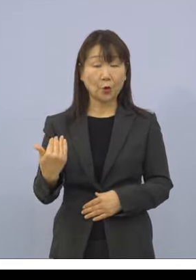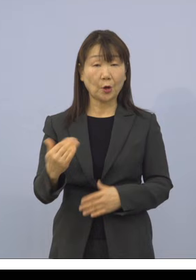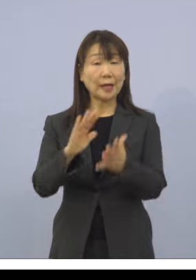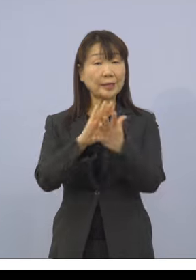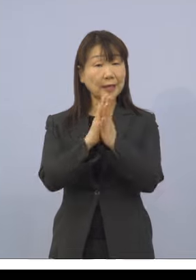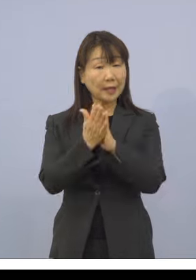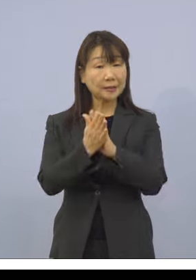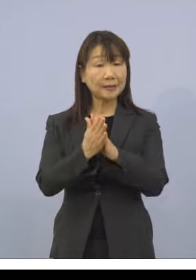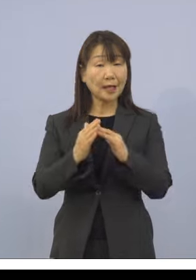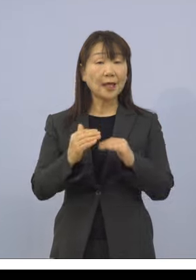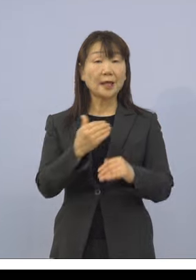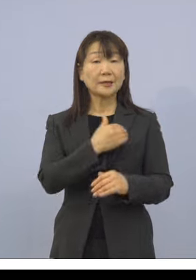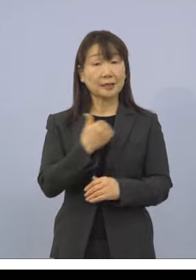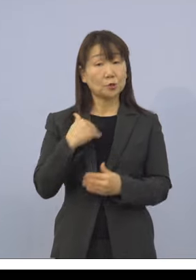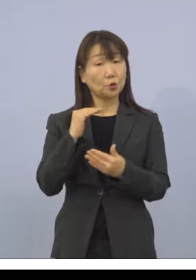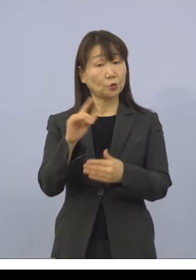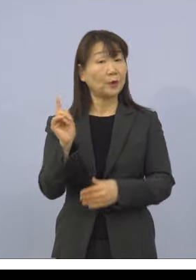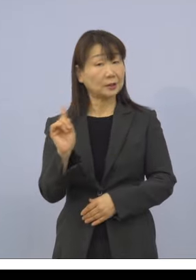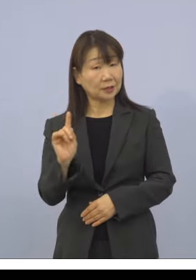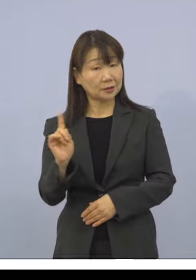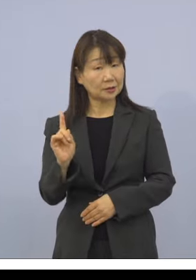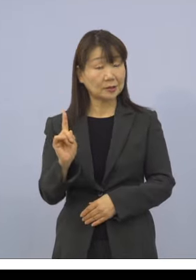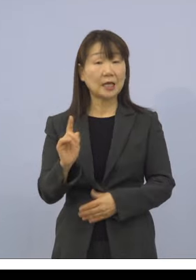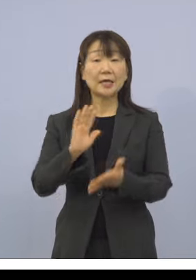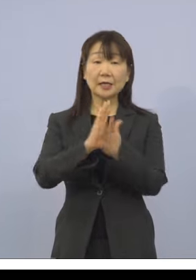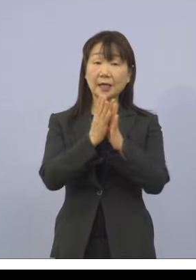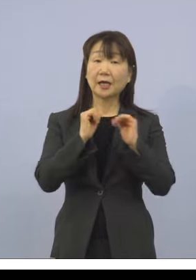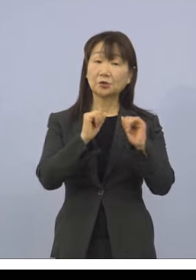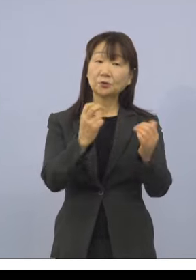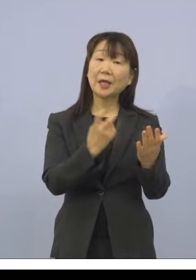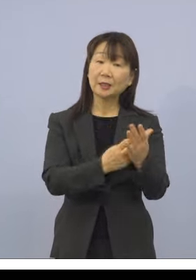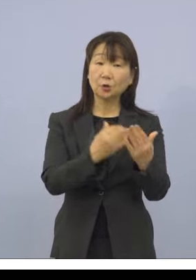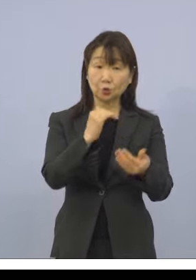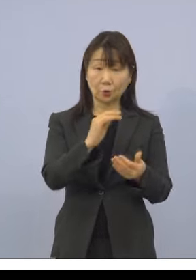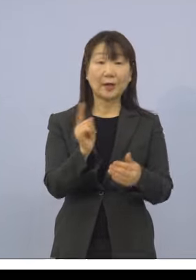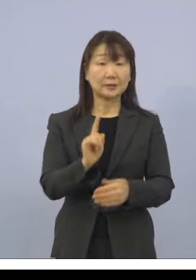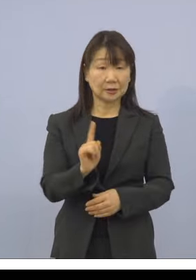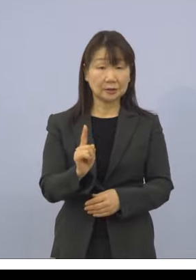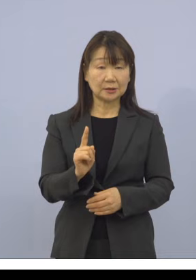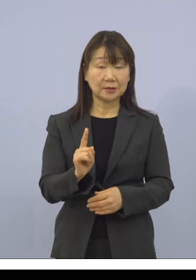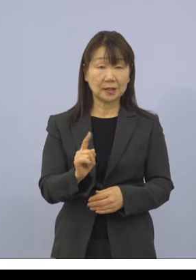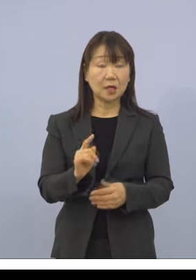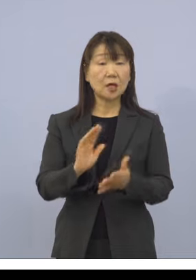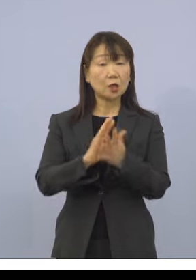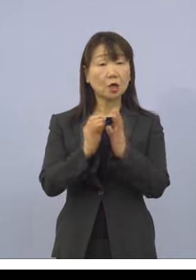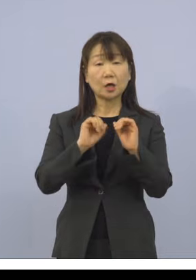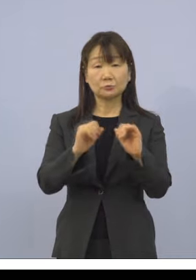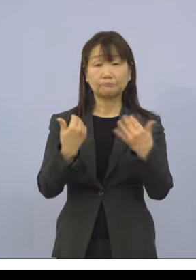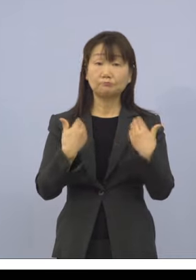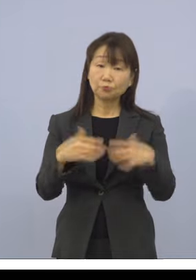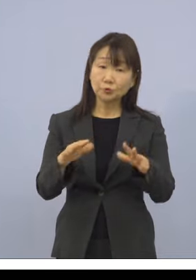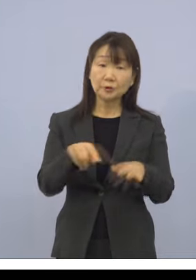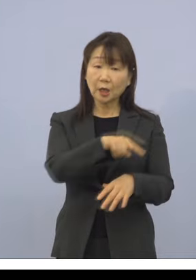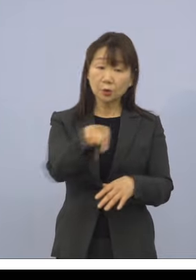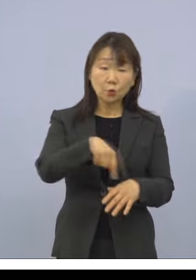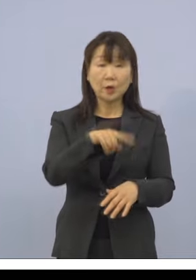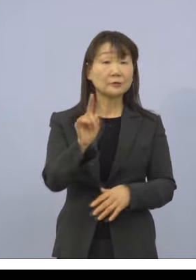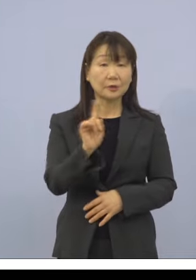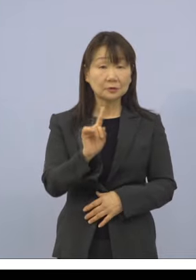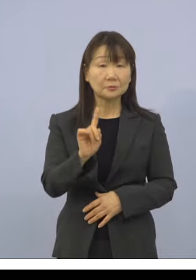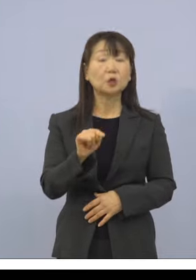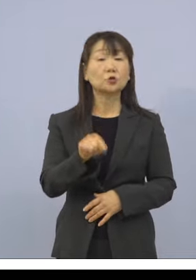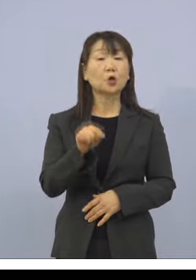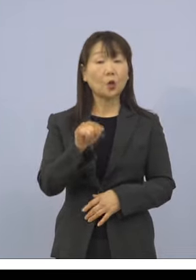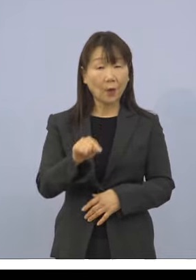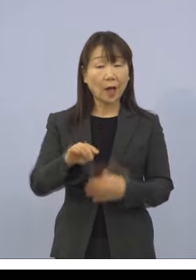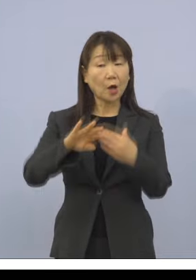できることは何なのか、県がすべきことは何なのか、県がしなくてもいいものは何なのか、まあ、これは外